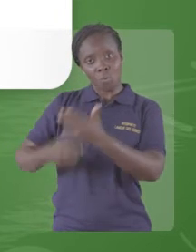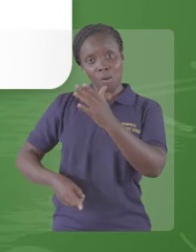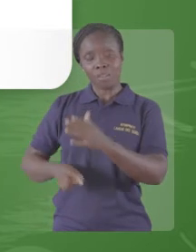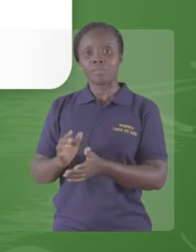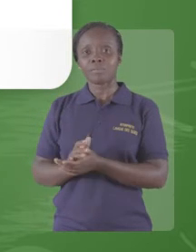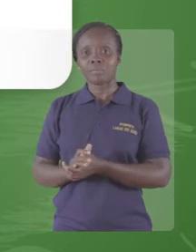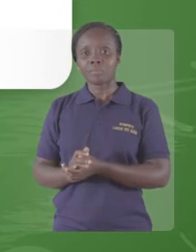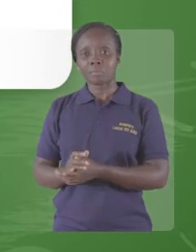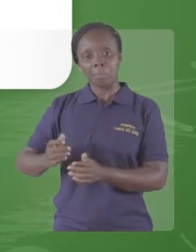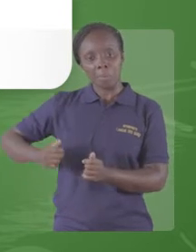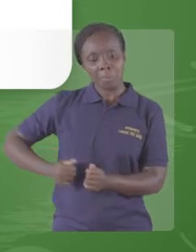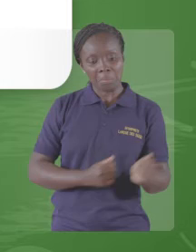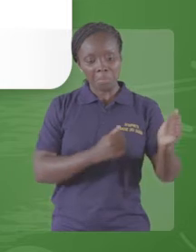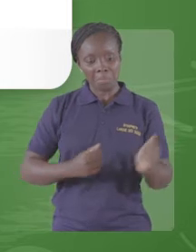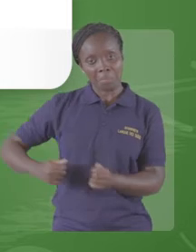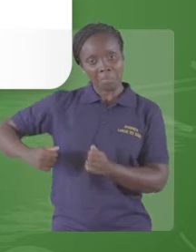celui des menuisiers,